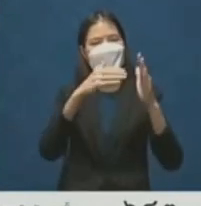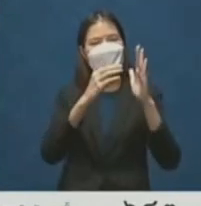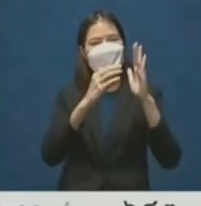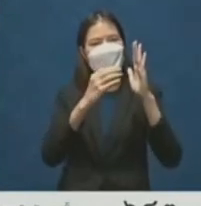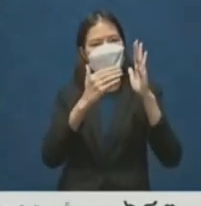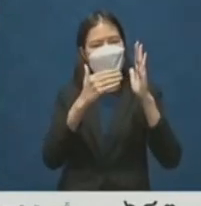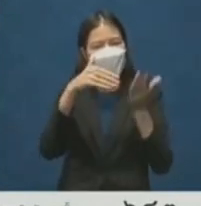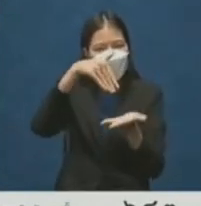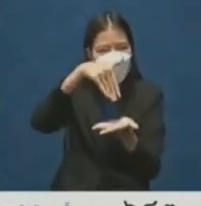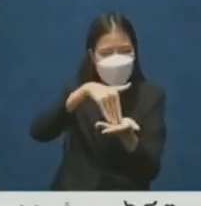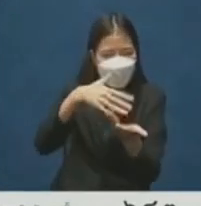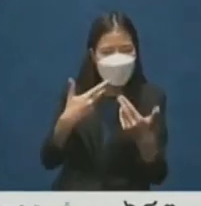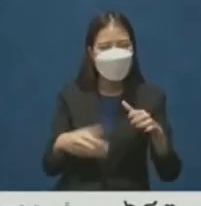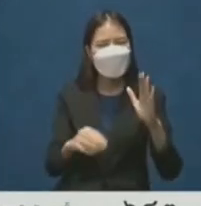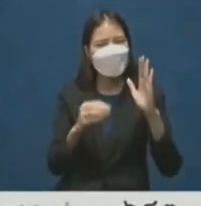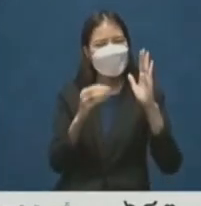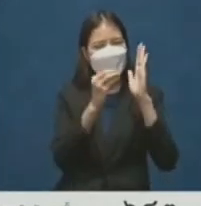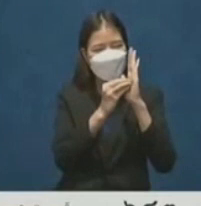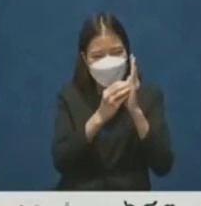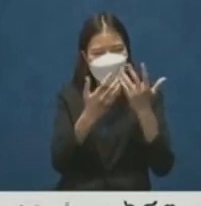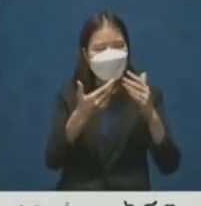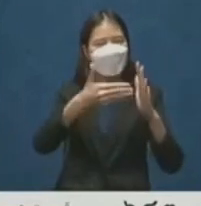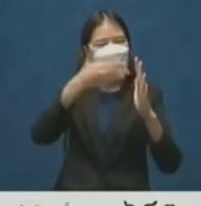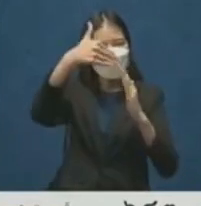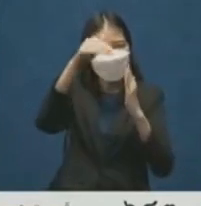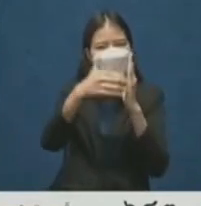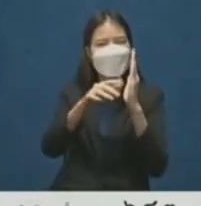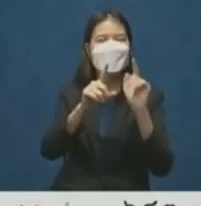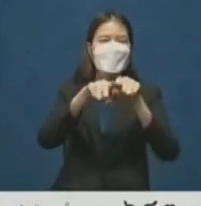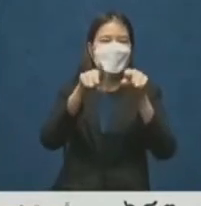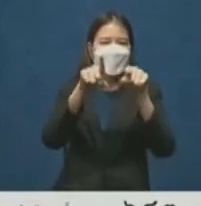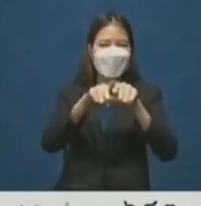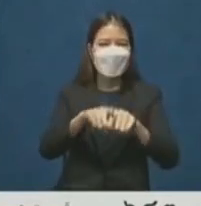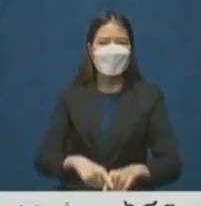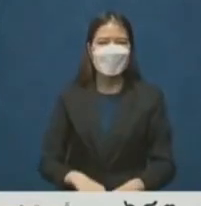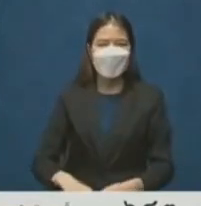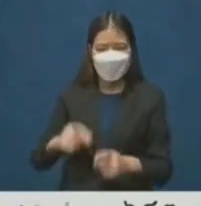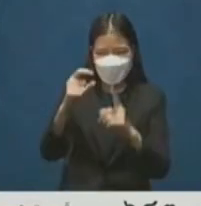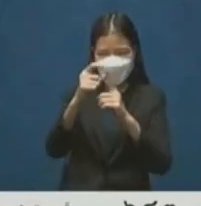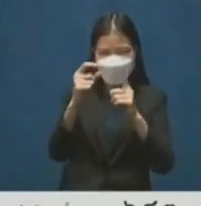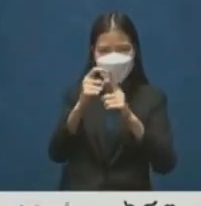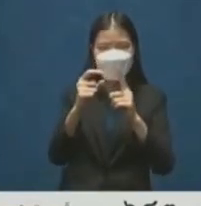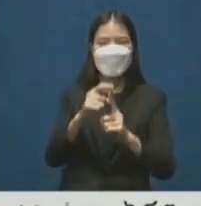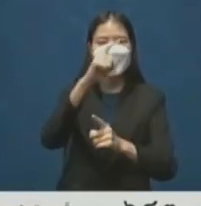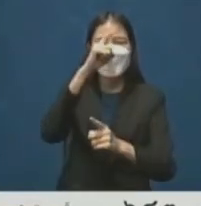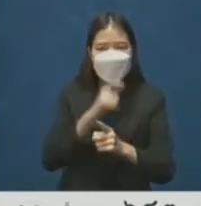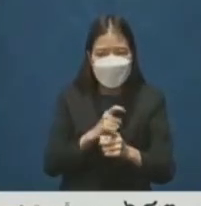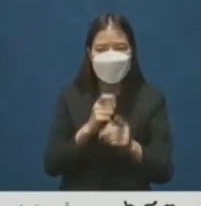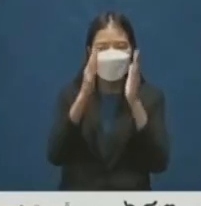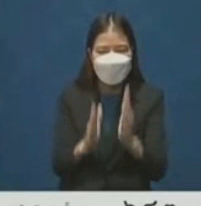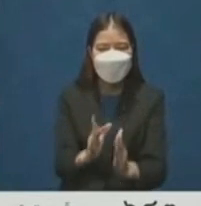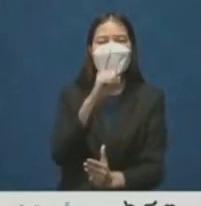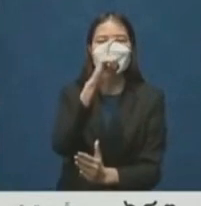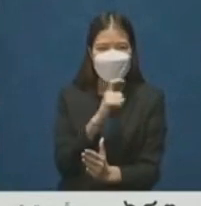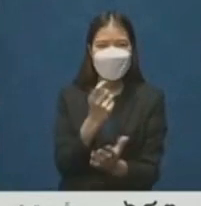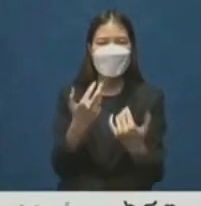คเหนือก็มีภาคอีสานก็มีอันนี้คือข้อเท็จจริงที่มันอยู่ในสังคมไทยเราเรียกว่าเราคือคนไทยเราอยู่ร่วมกัน